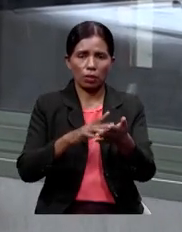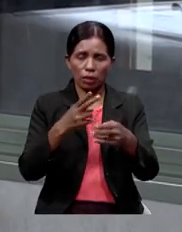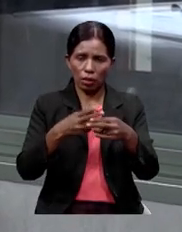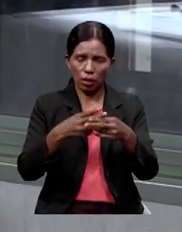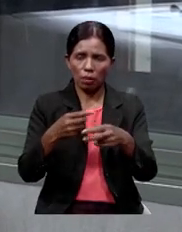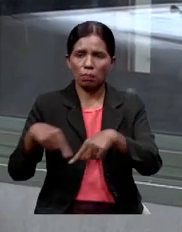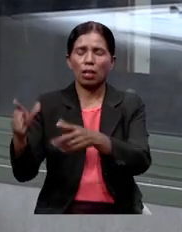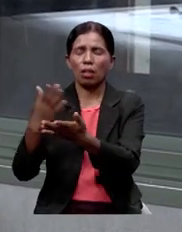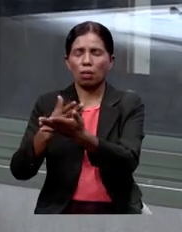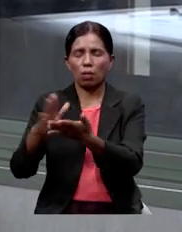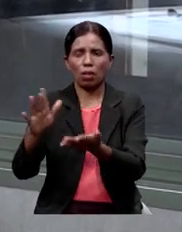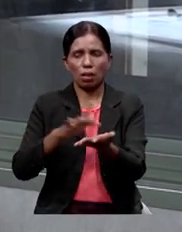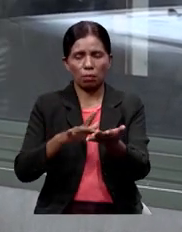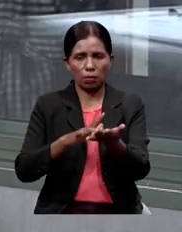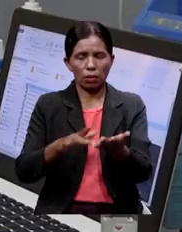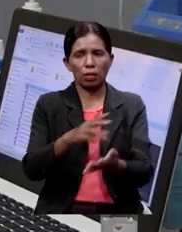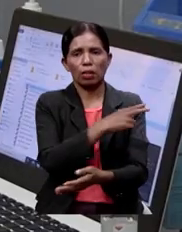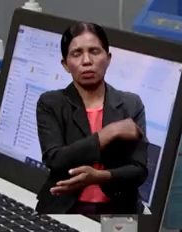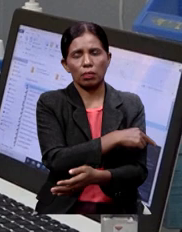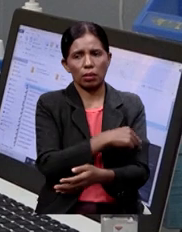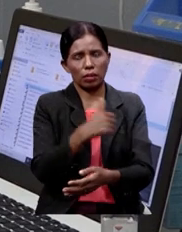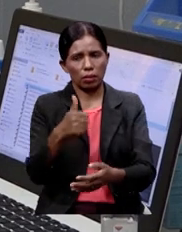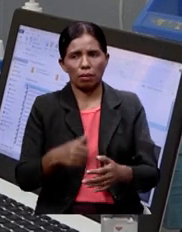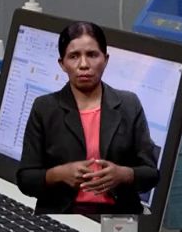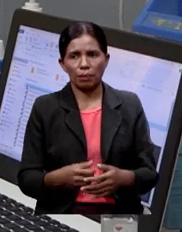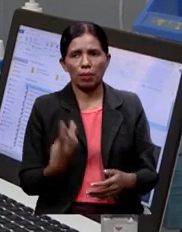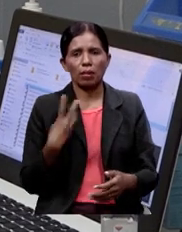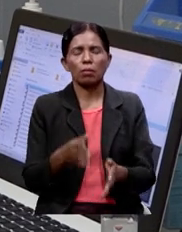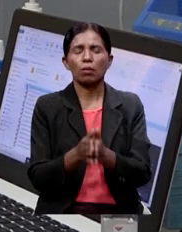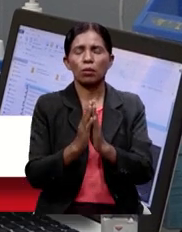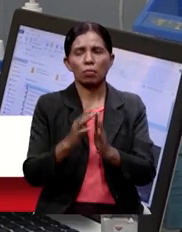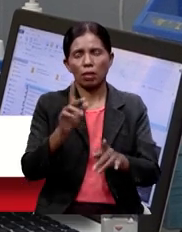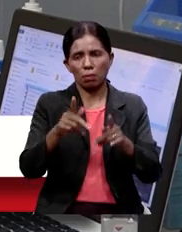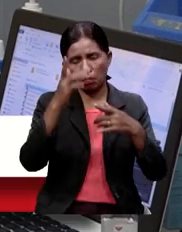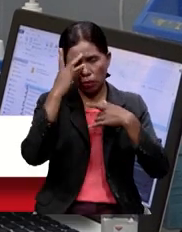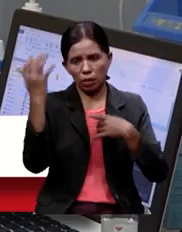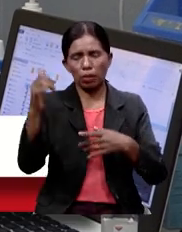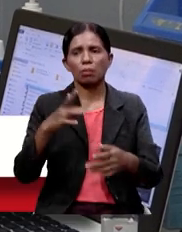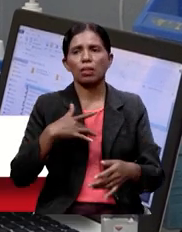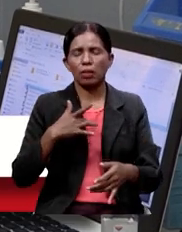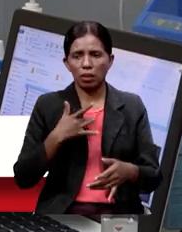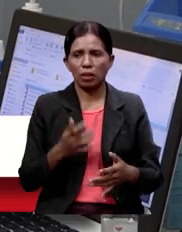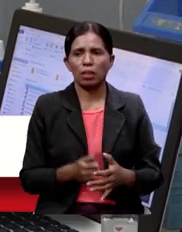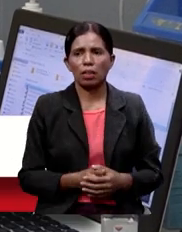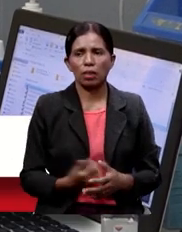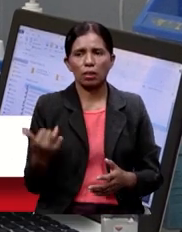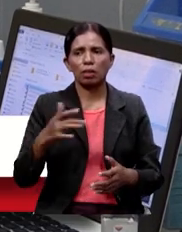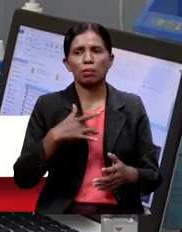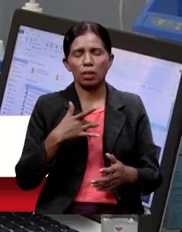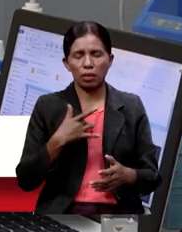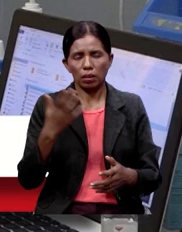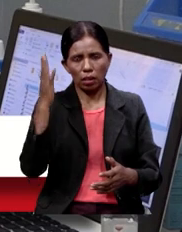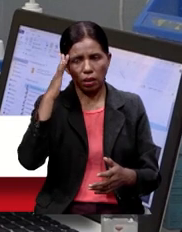klinika privado sira. Pasa stok ai moruk, i uso pa paciente di eklip, tama sira mo sinti, ya, sira mo sinti, sira